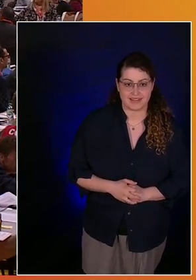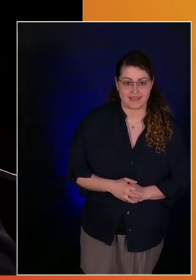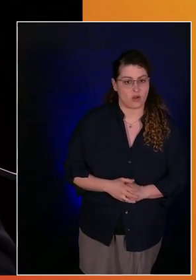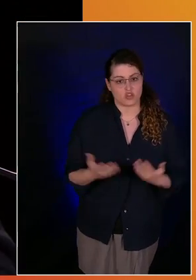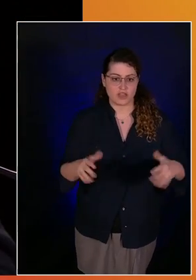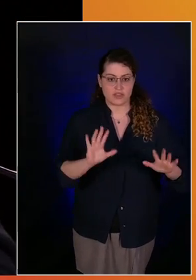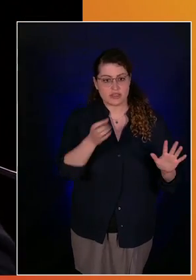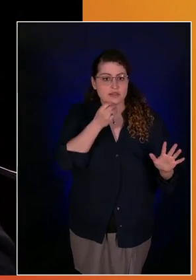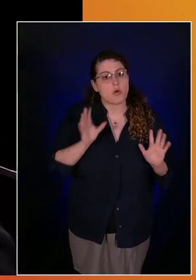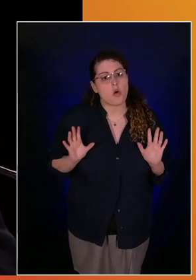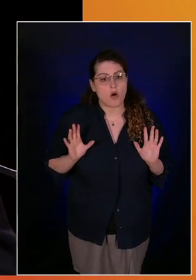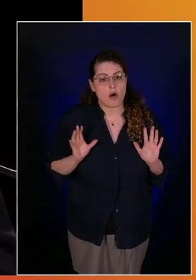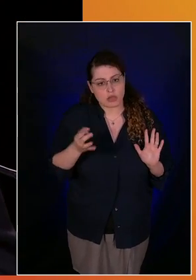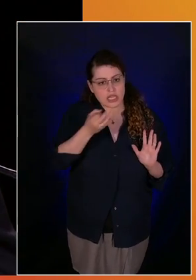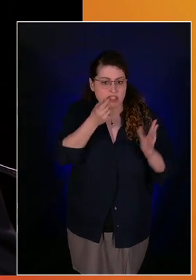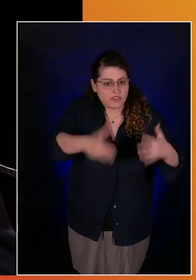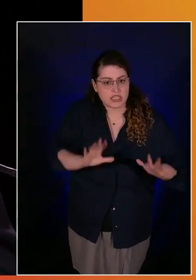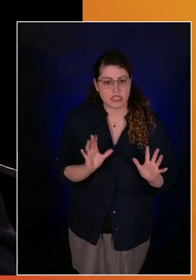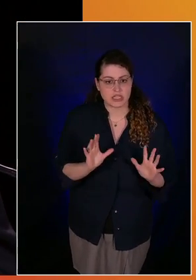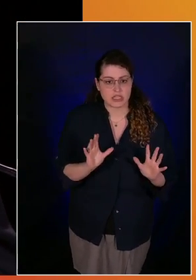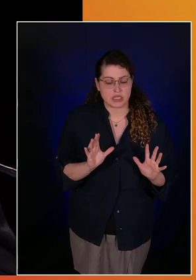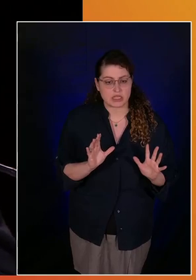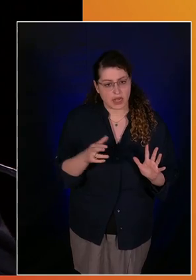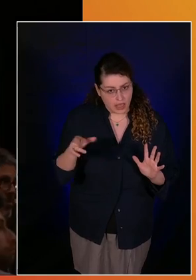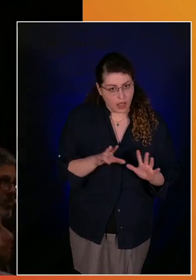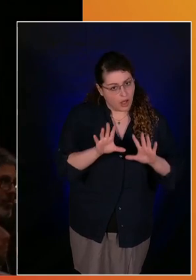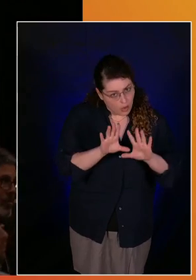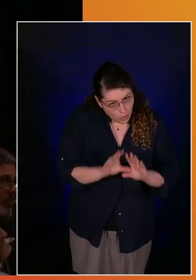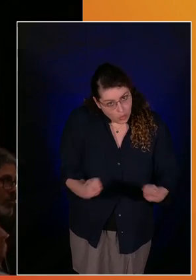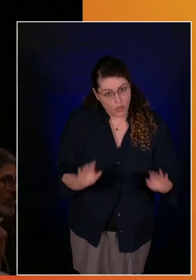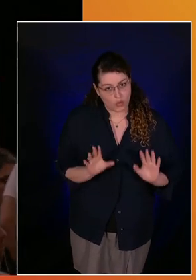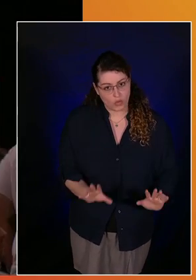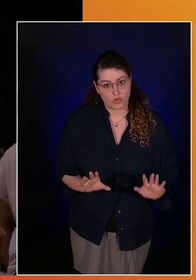fini dit la fin chacun retrouve son sang frroid